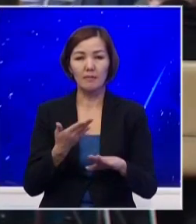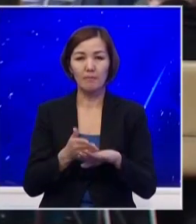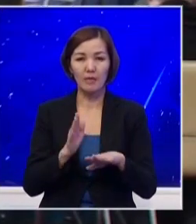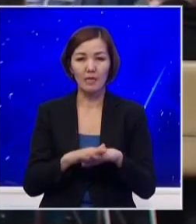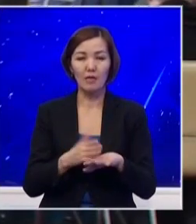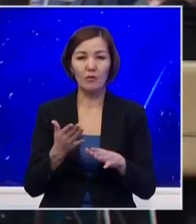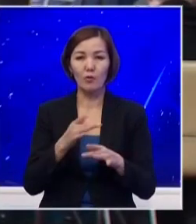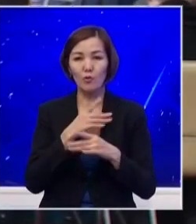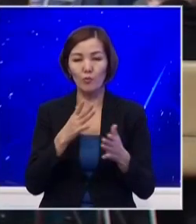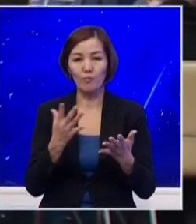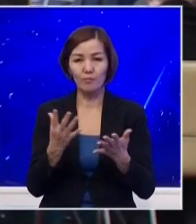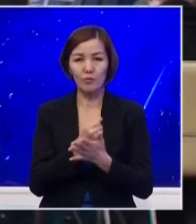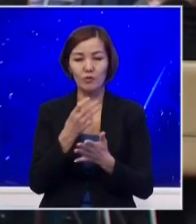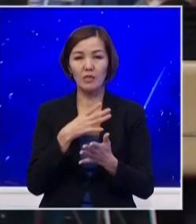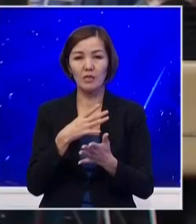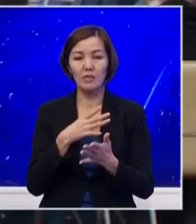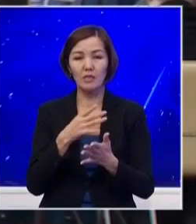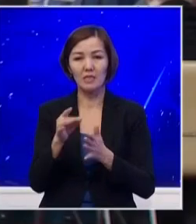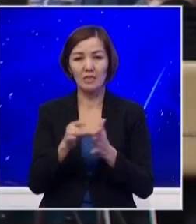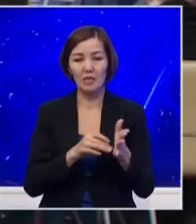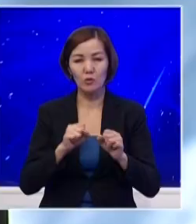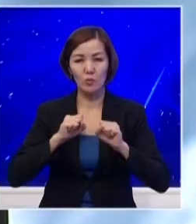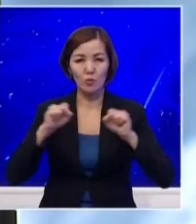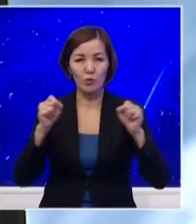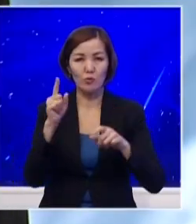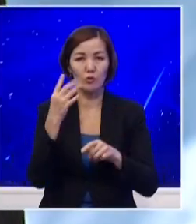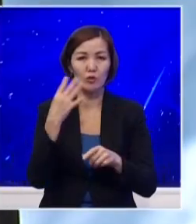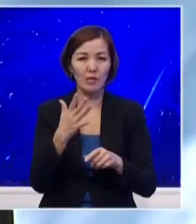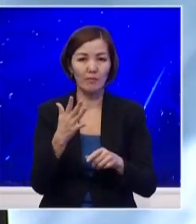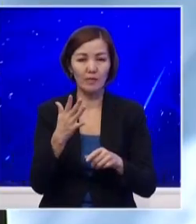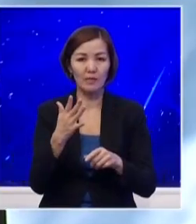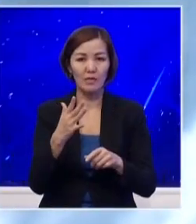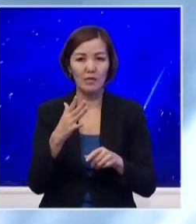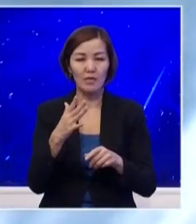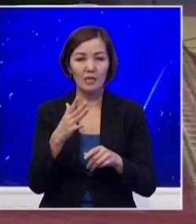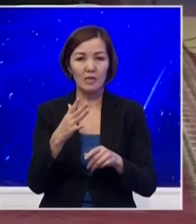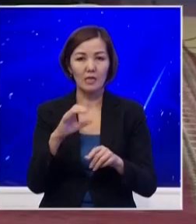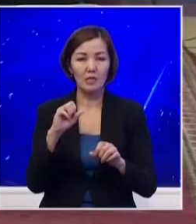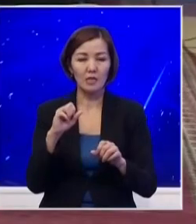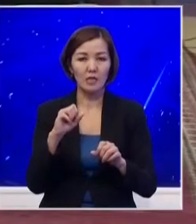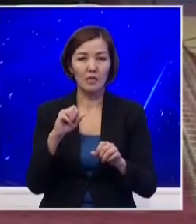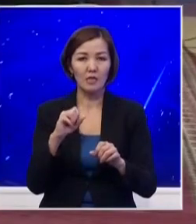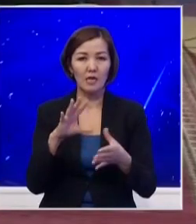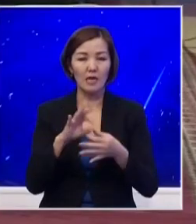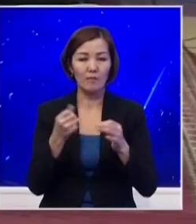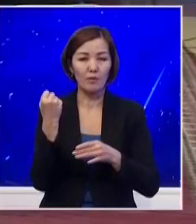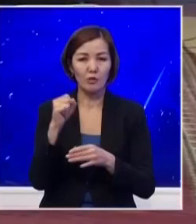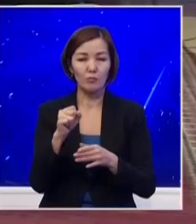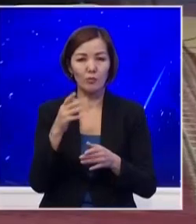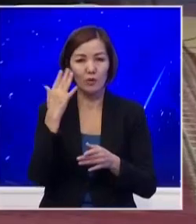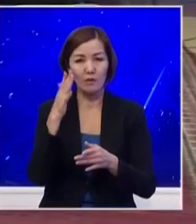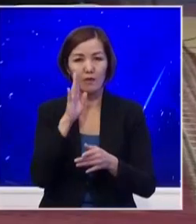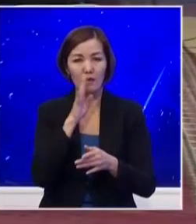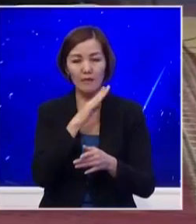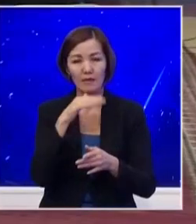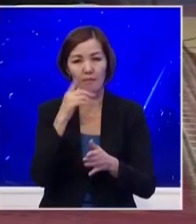көп көтерген көрсеткішім серпе көтеруден 145, жұлқа көтеруден 120. Бастарманым олимпийский чемпион болып, ата-анамның